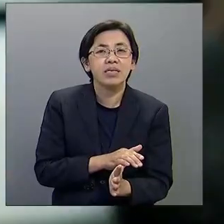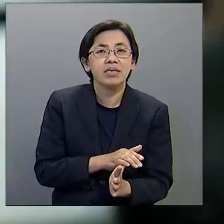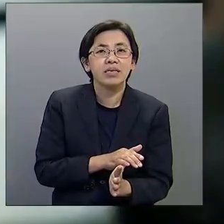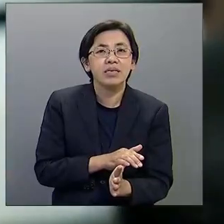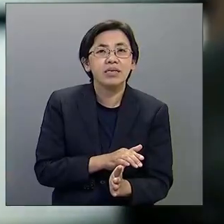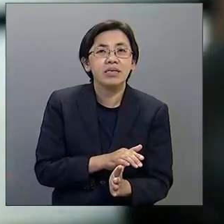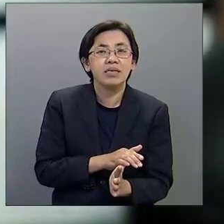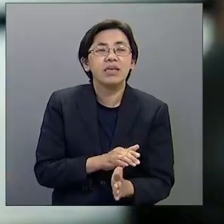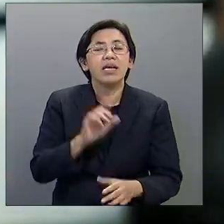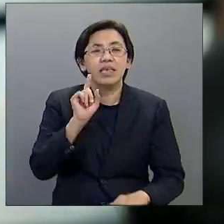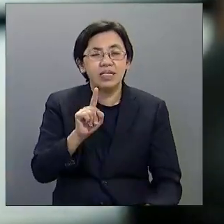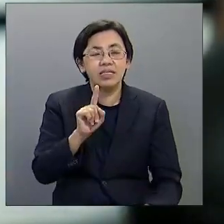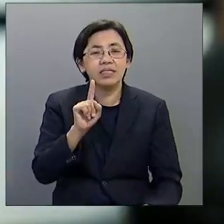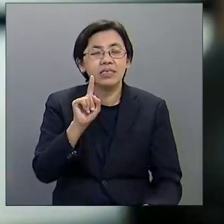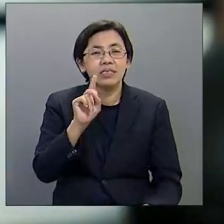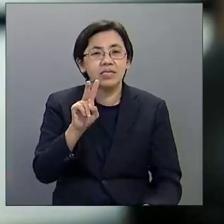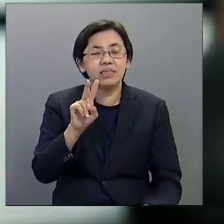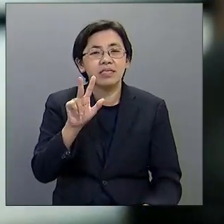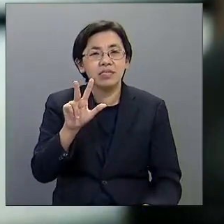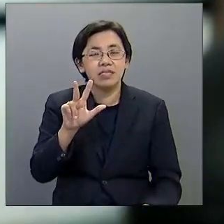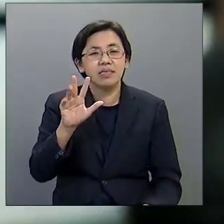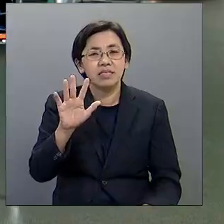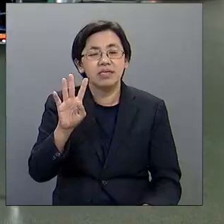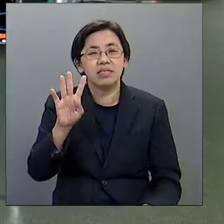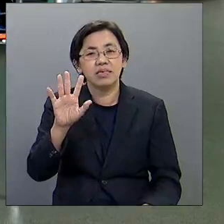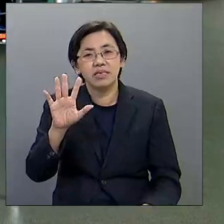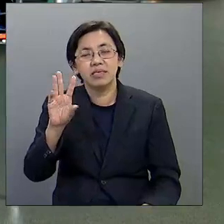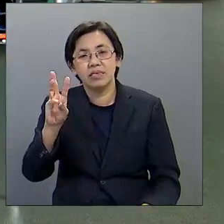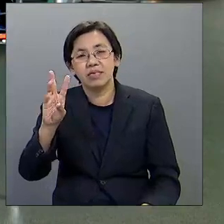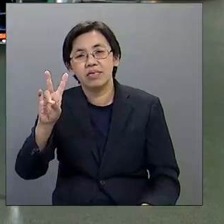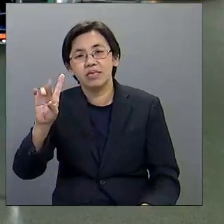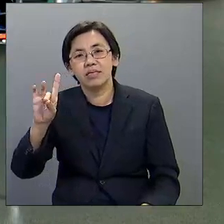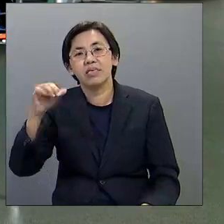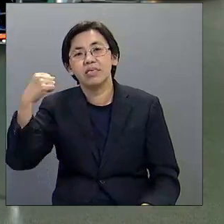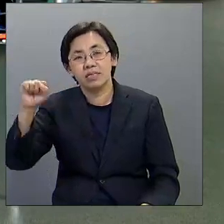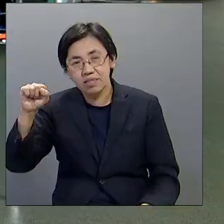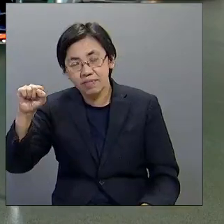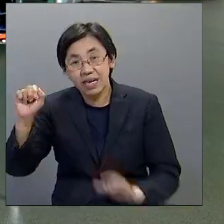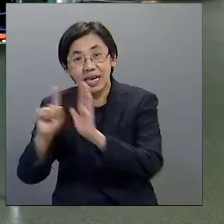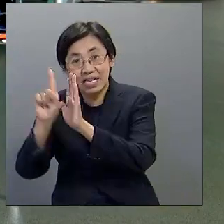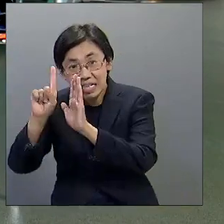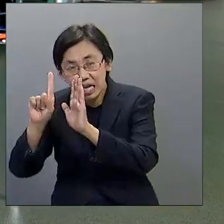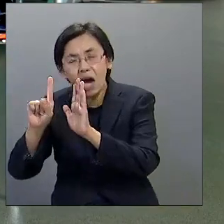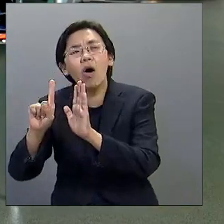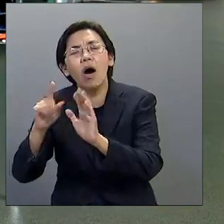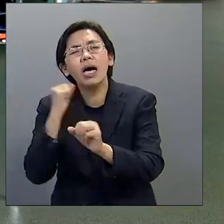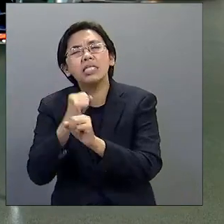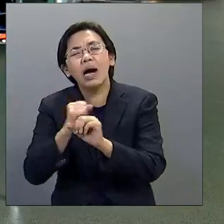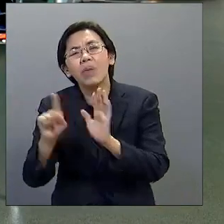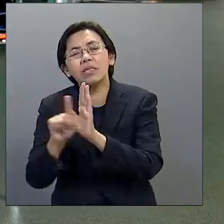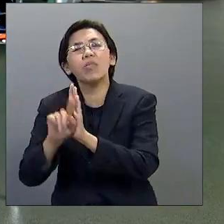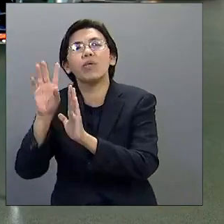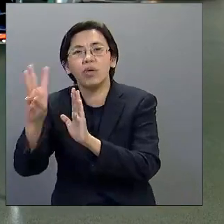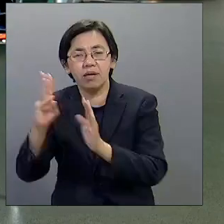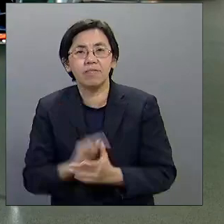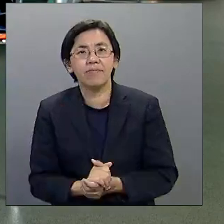ไว้นับ1ถึง16ครั้งนะคะแล้วก็ค่อยๆคลายออกแล้วเดี๋ยวเขาก็จะค่อยๆคลายตัว